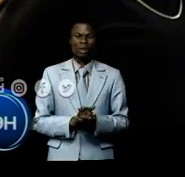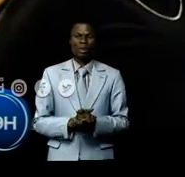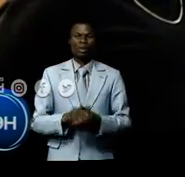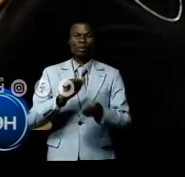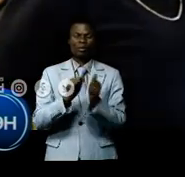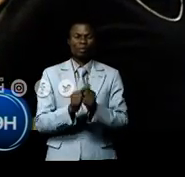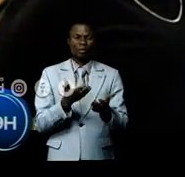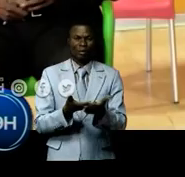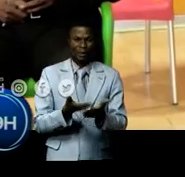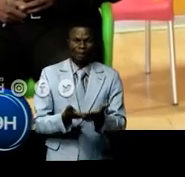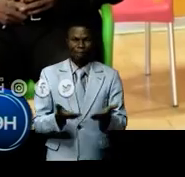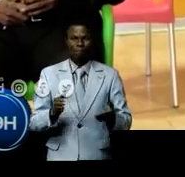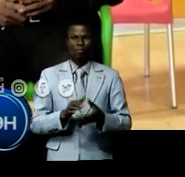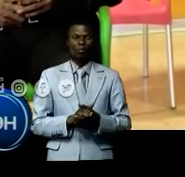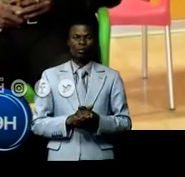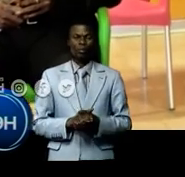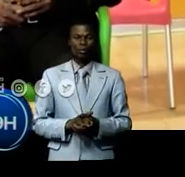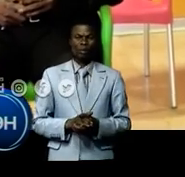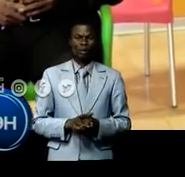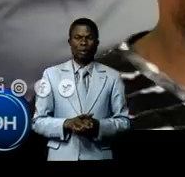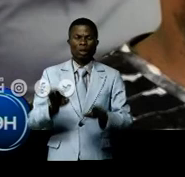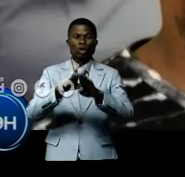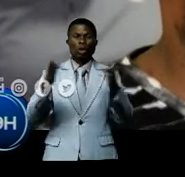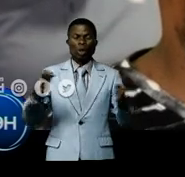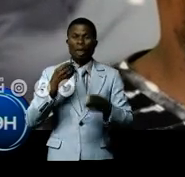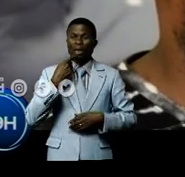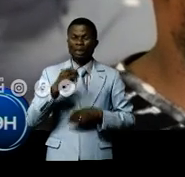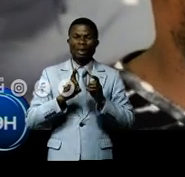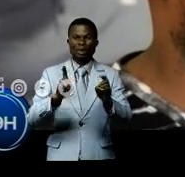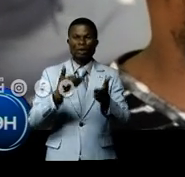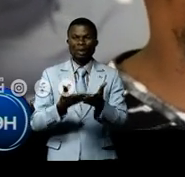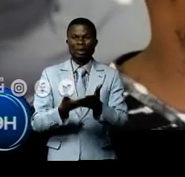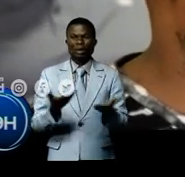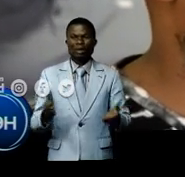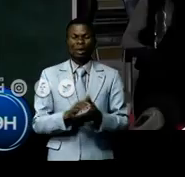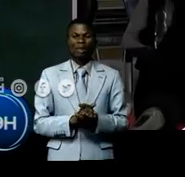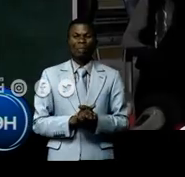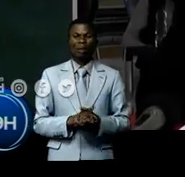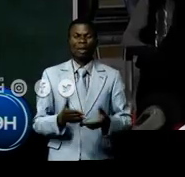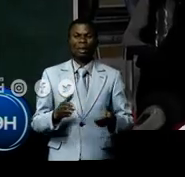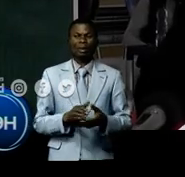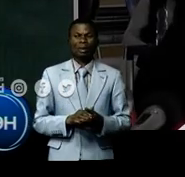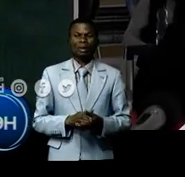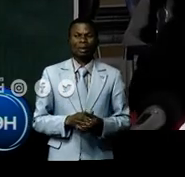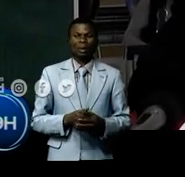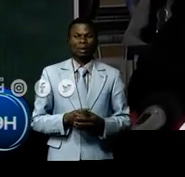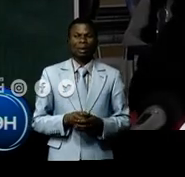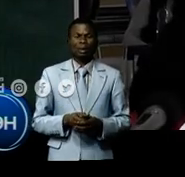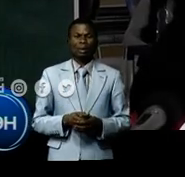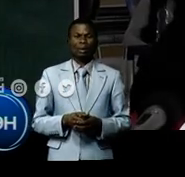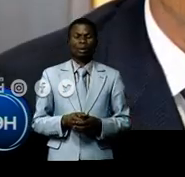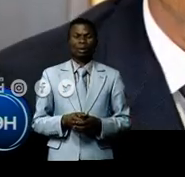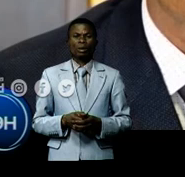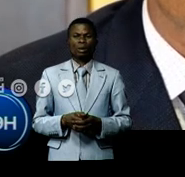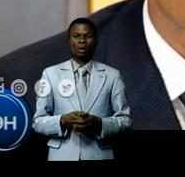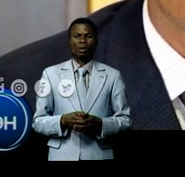assistant Romain Mboutanzenga. Après le mot d'ouverture du secrétaire de l'ASBEL 3C, l'historique de la rumba congolaise a